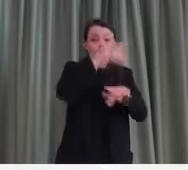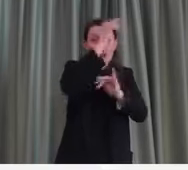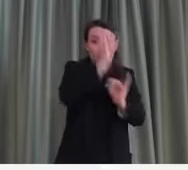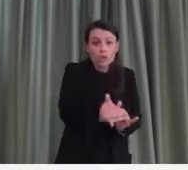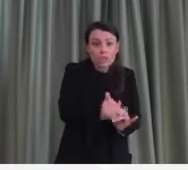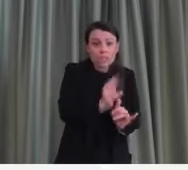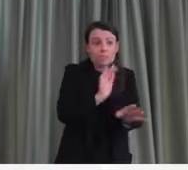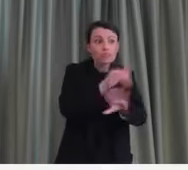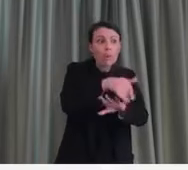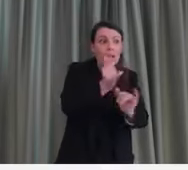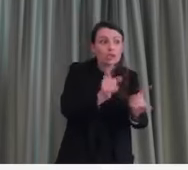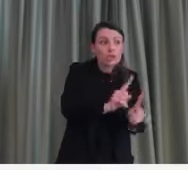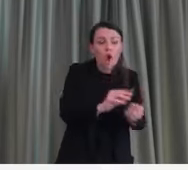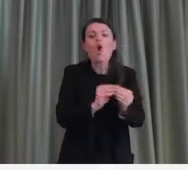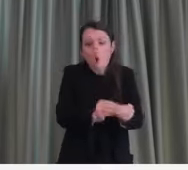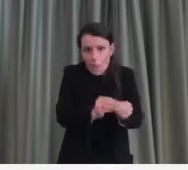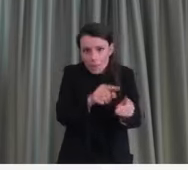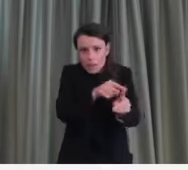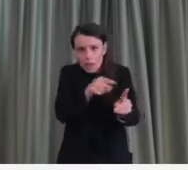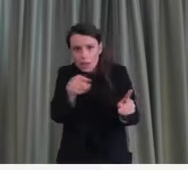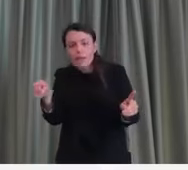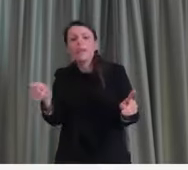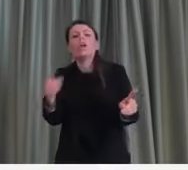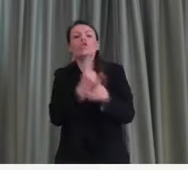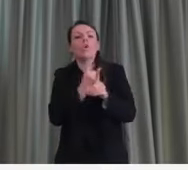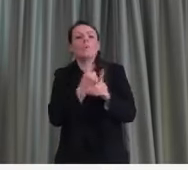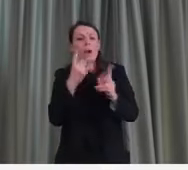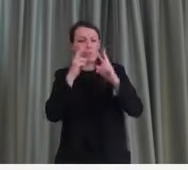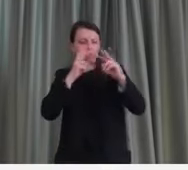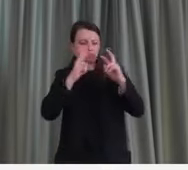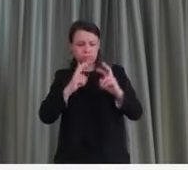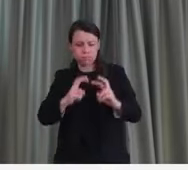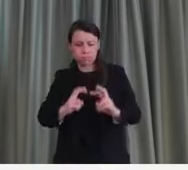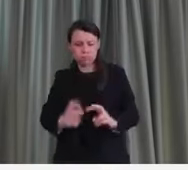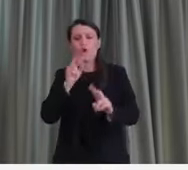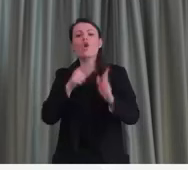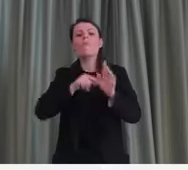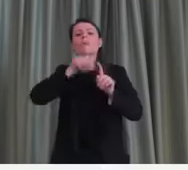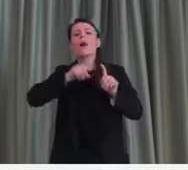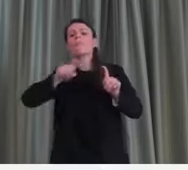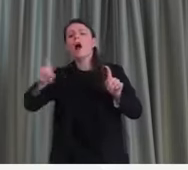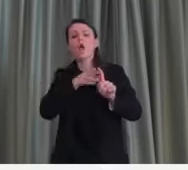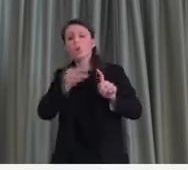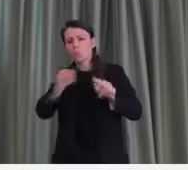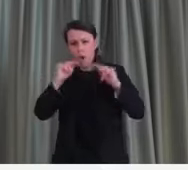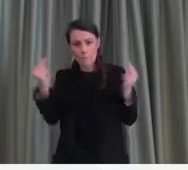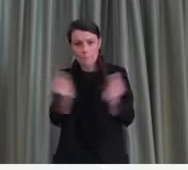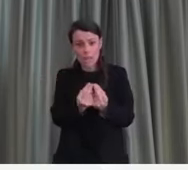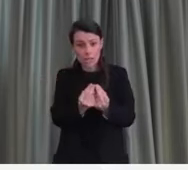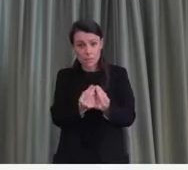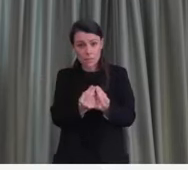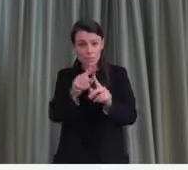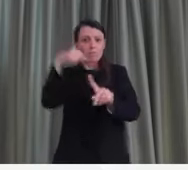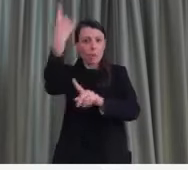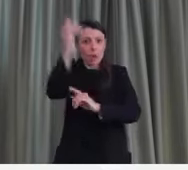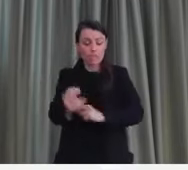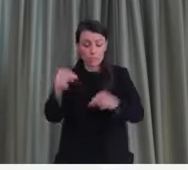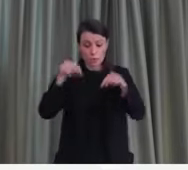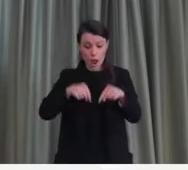grande questa grande screening e mappatura oggi noi abbiamo fatto partire uno studio scuri 100 kit